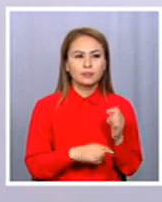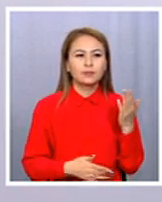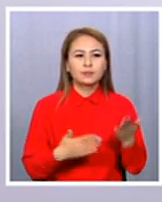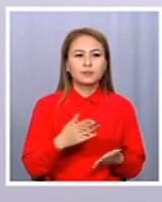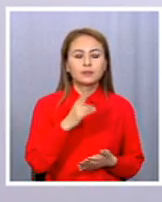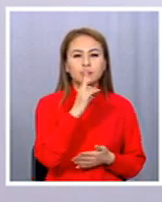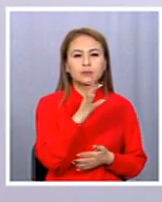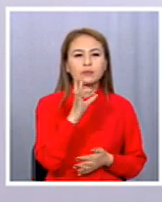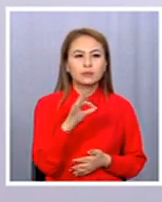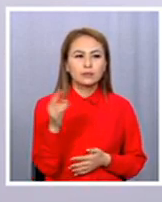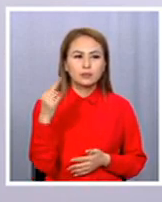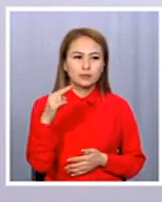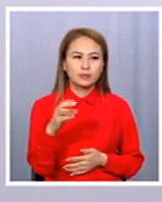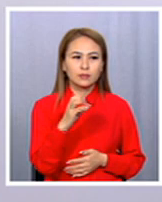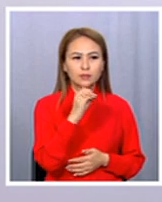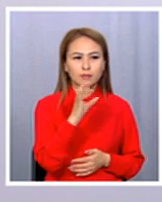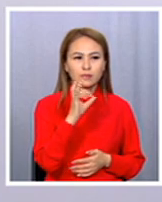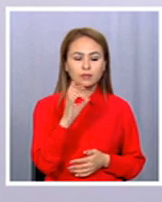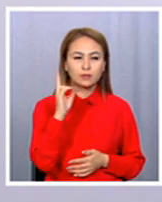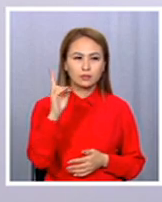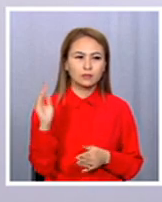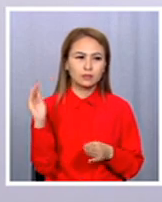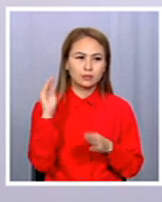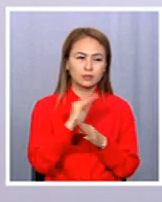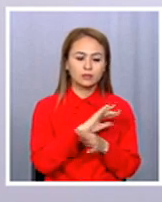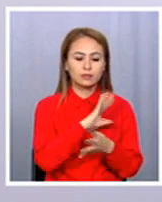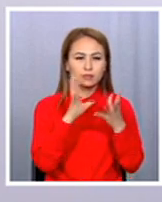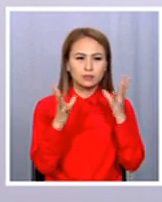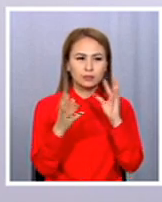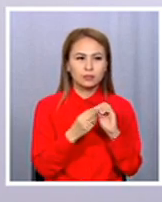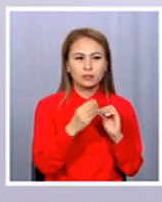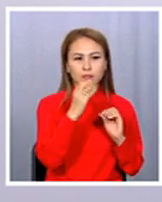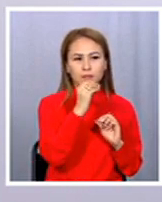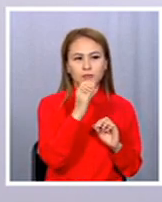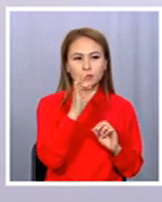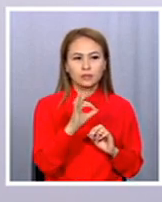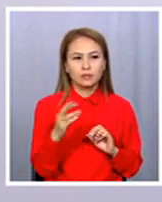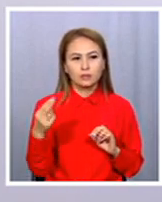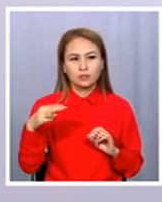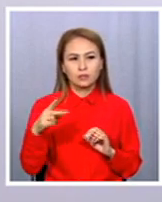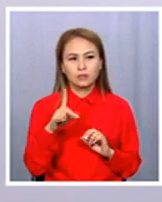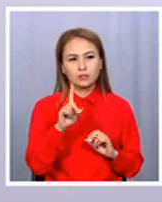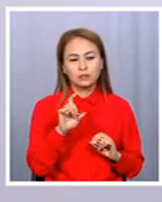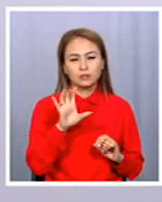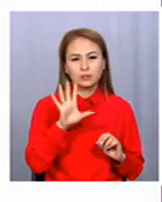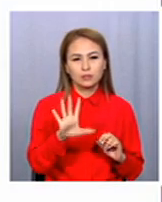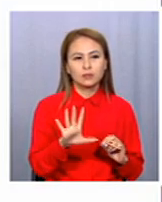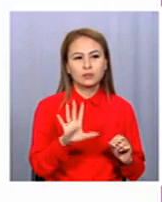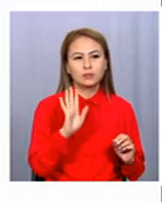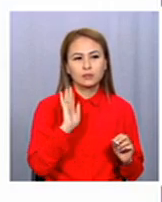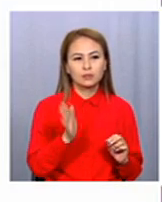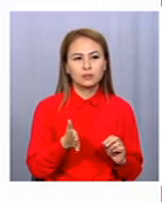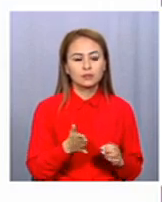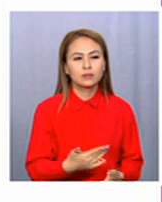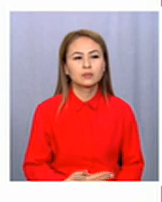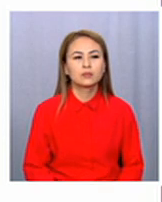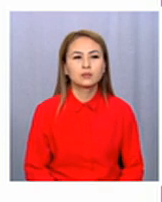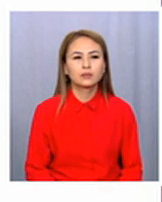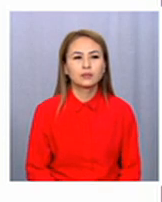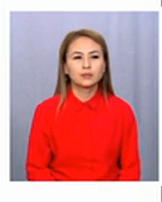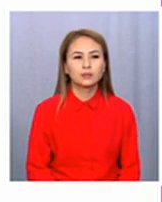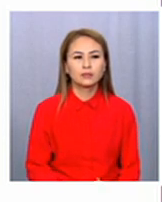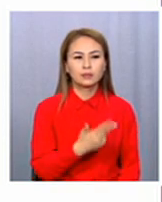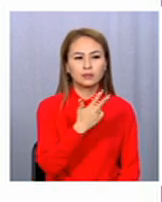KO-дыға EO-каны қоссақ, мына барлық EO-ды деген 105 градус бұрышы шығады деп. Тексерейік. 35